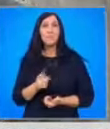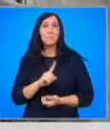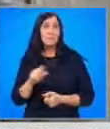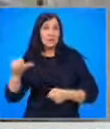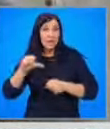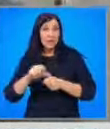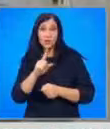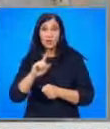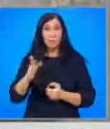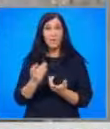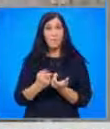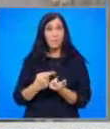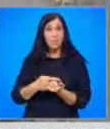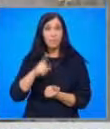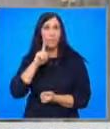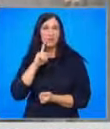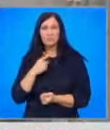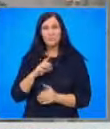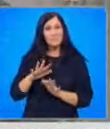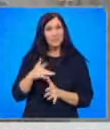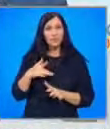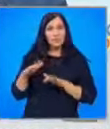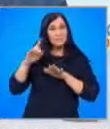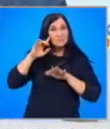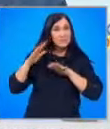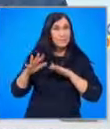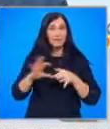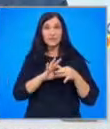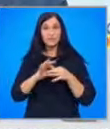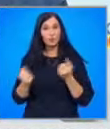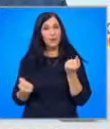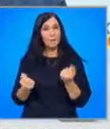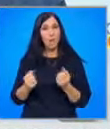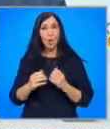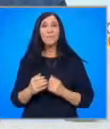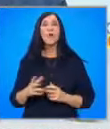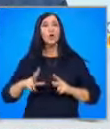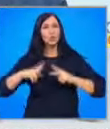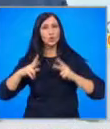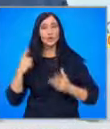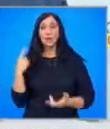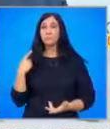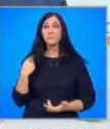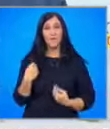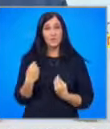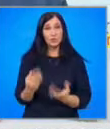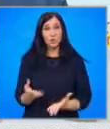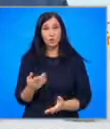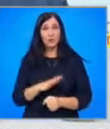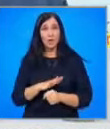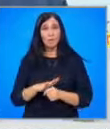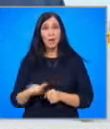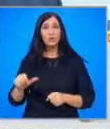път, момчето. Нещо, аз ме съмнявам, нещо свързано с камиона. Сутринта му е възложено да напълни цистерната и след